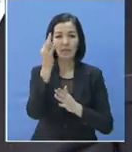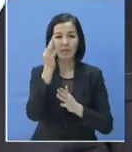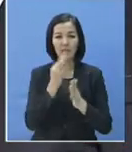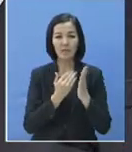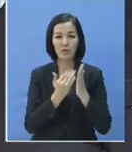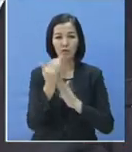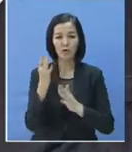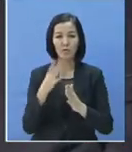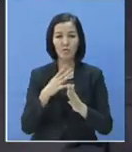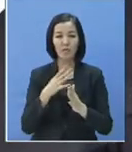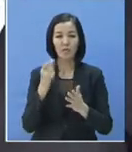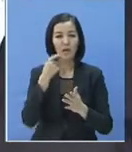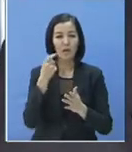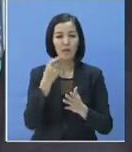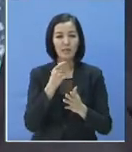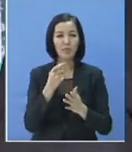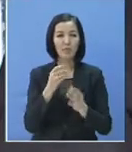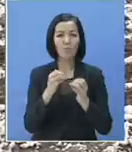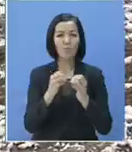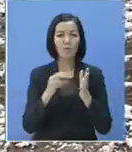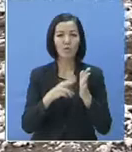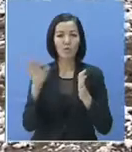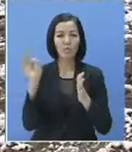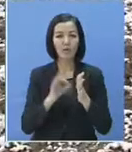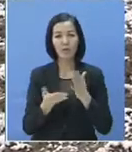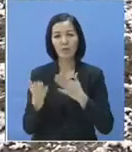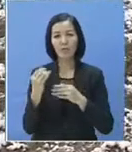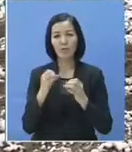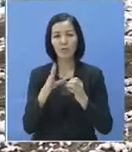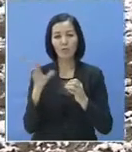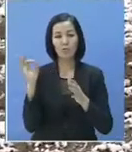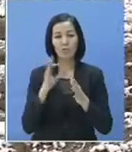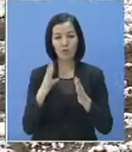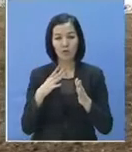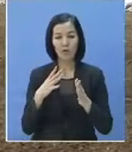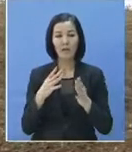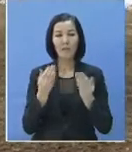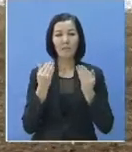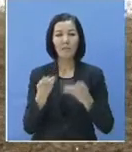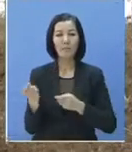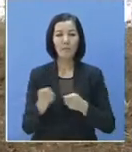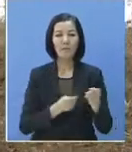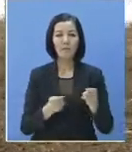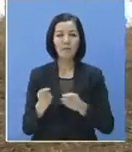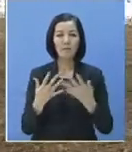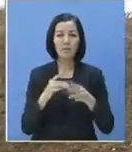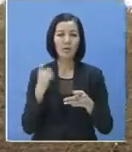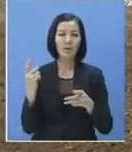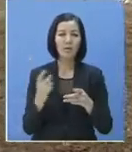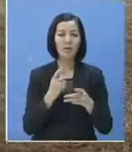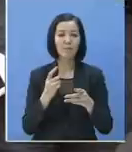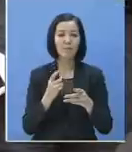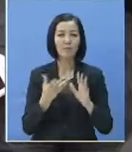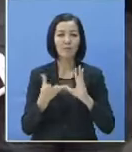Бүгінде аймақта қанттылығы 17%, бұрын 14%-дан көтерілмепті. Билік пен диқандар еңбегінің